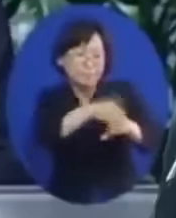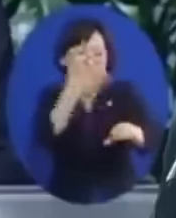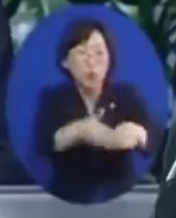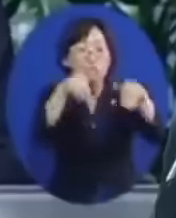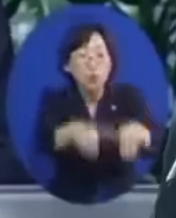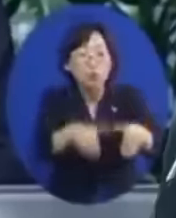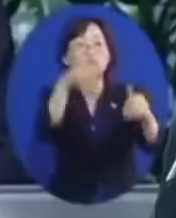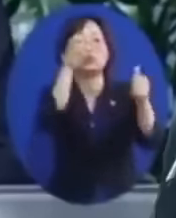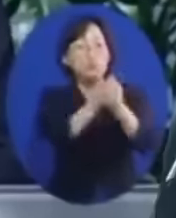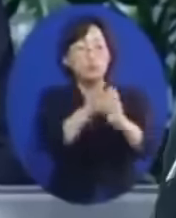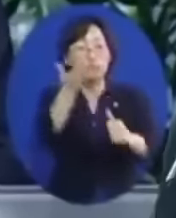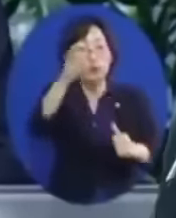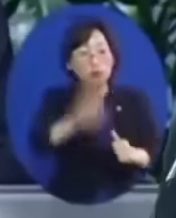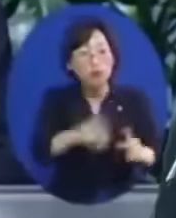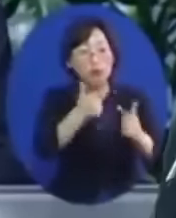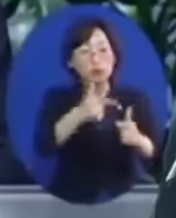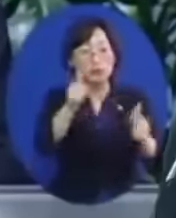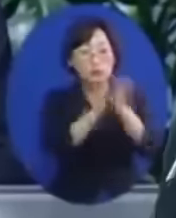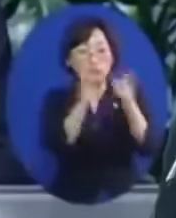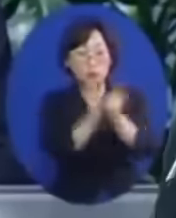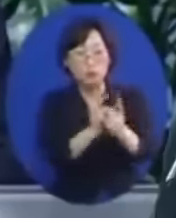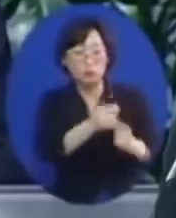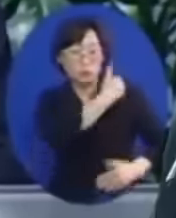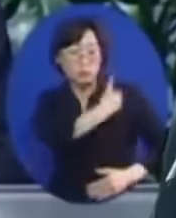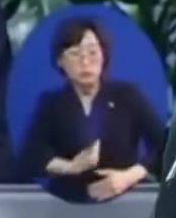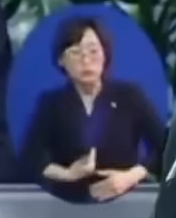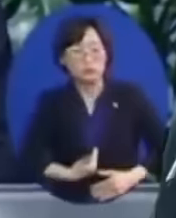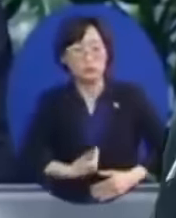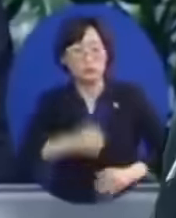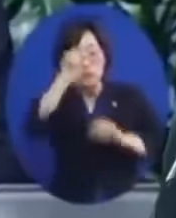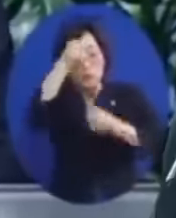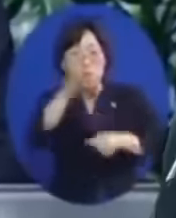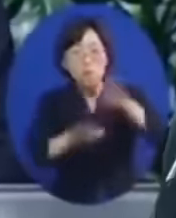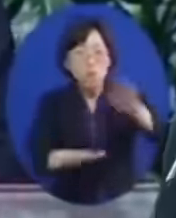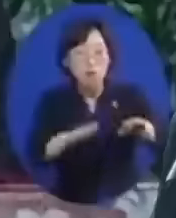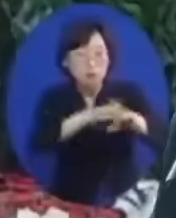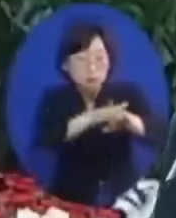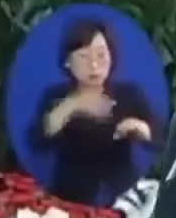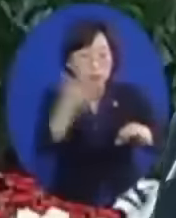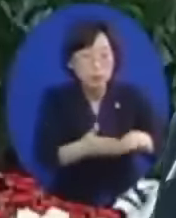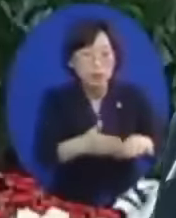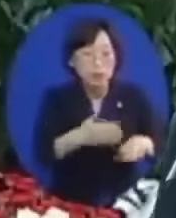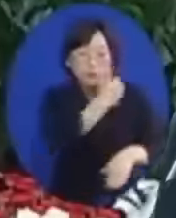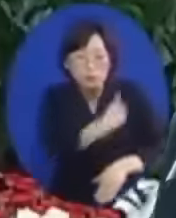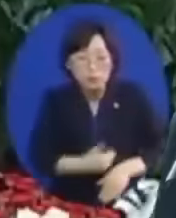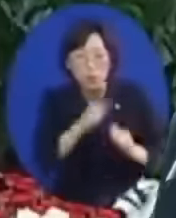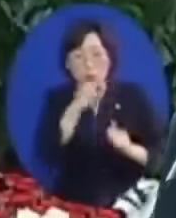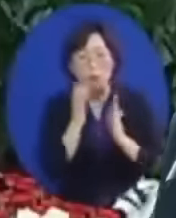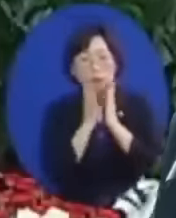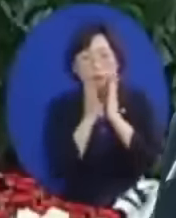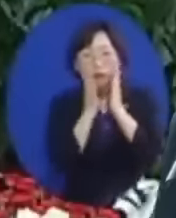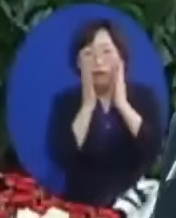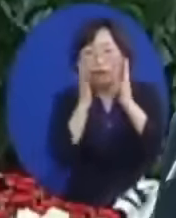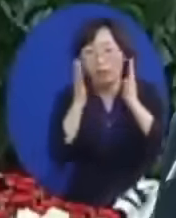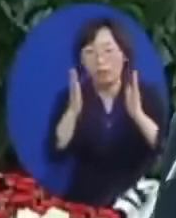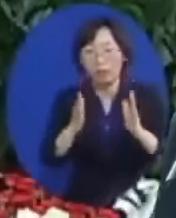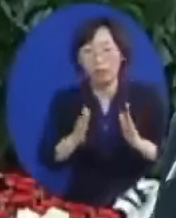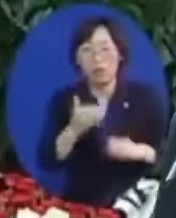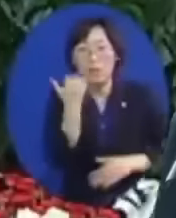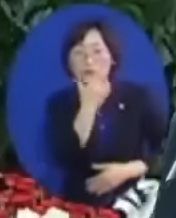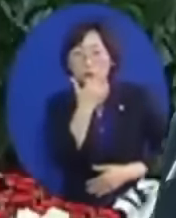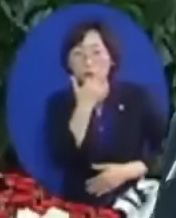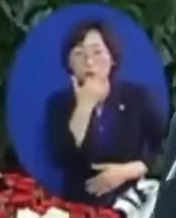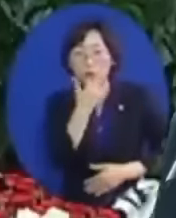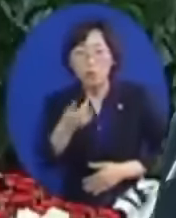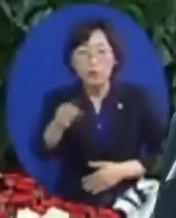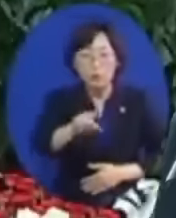일인 것입니다. 그런데 예수님이 직접 제자들의 발을 씻깁니다. 제자들이 얼굴을 돌려서 홍당무가 되었습니다. 베드로 차례가 오니까